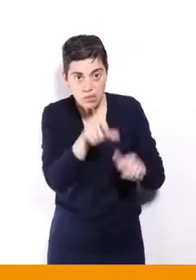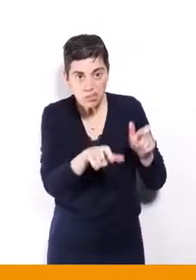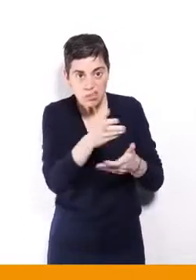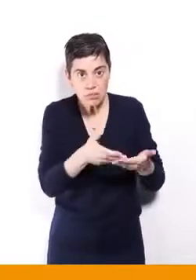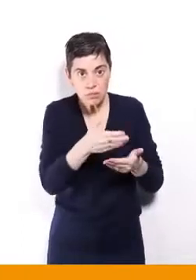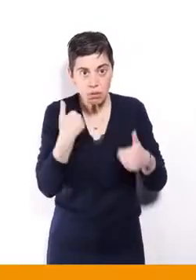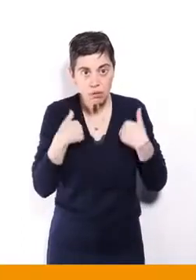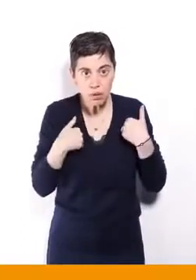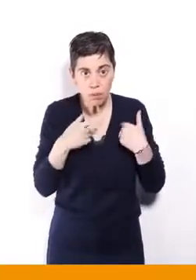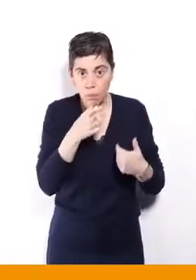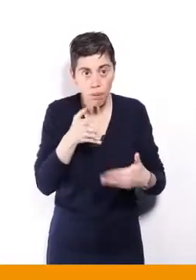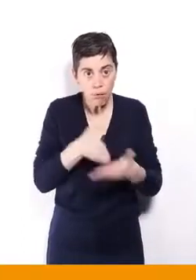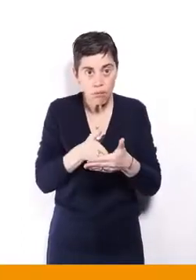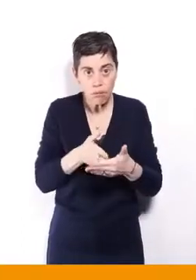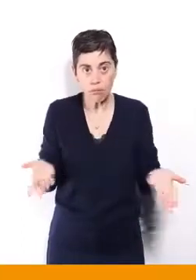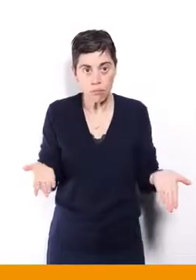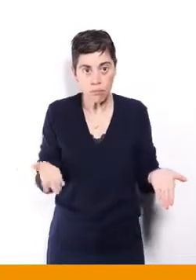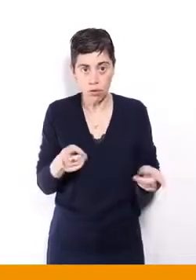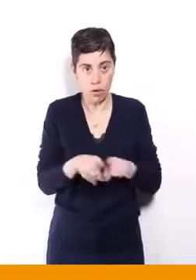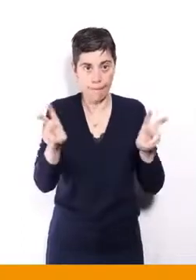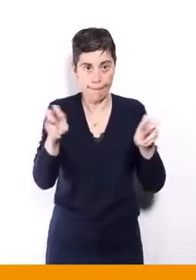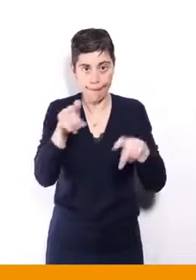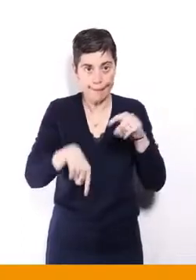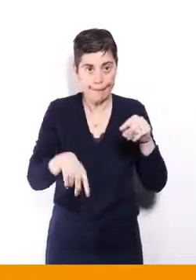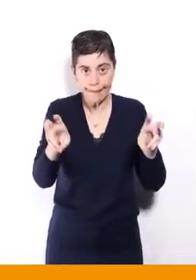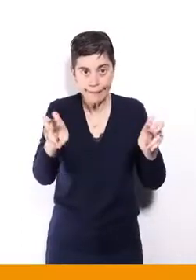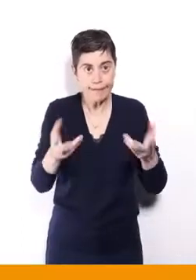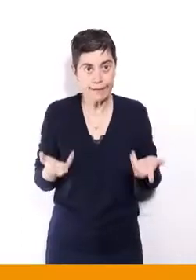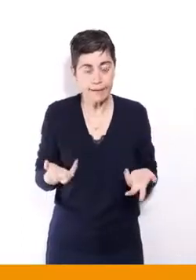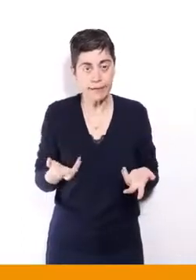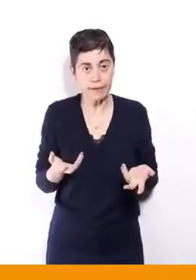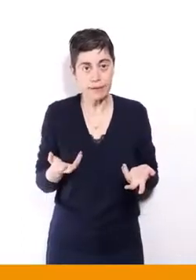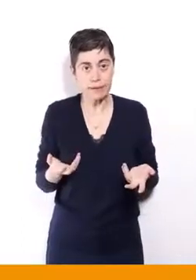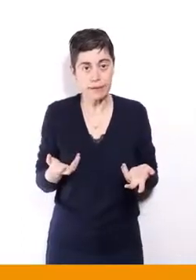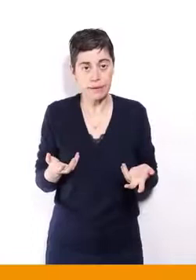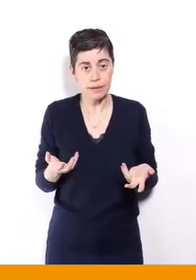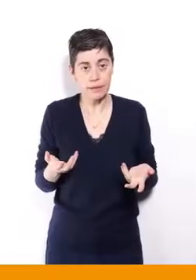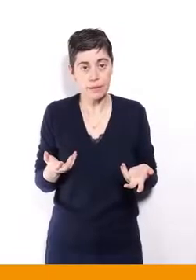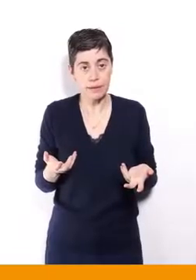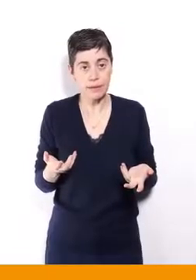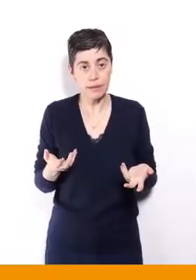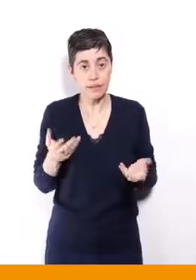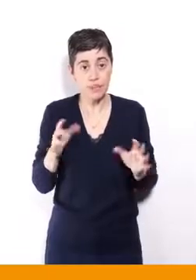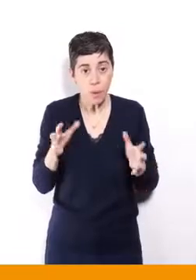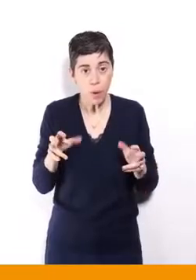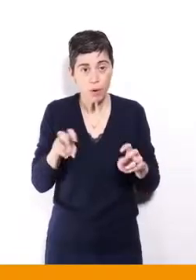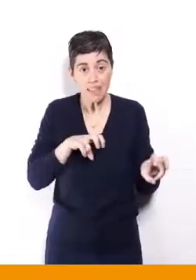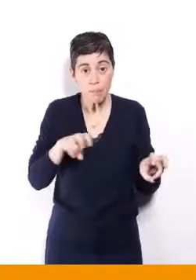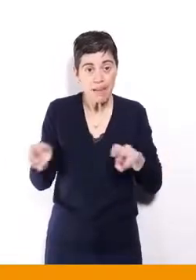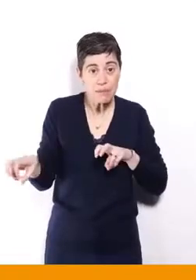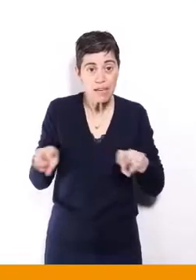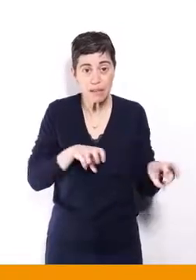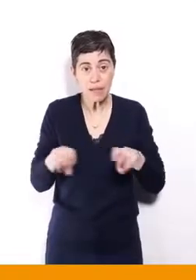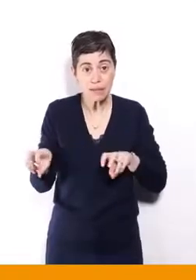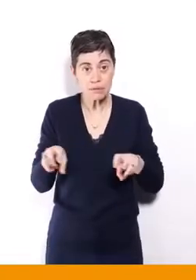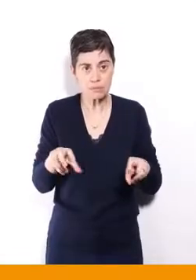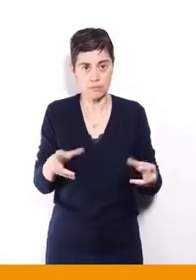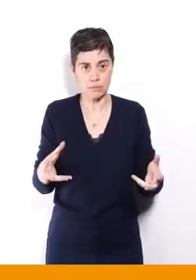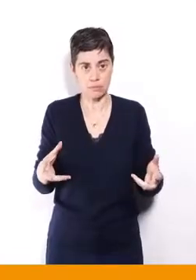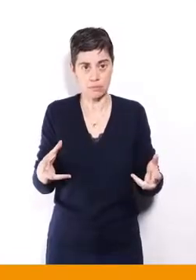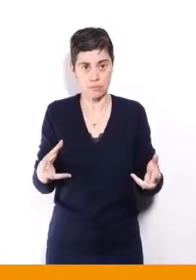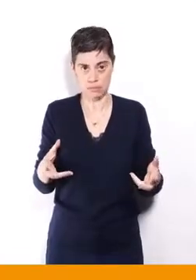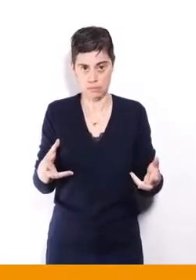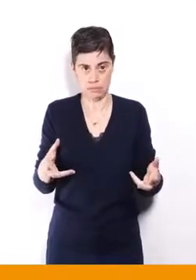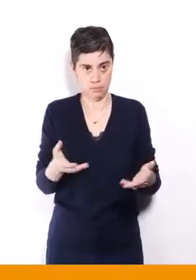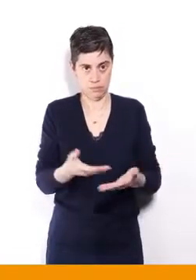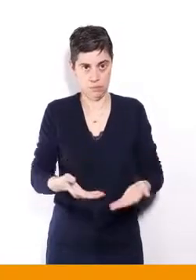est interdite. Euh, la, la seule question de se déplacer pour aller d'un point à un autre quand on est en situation